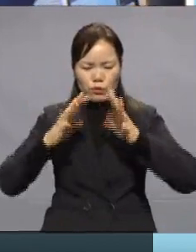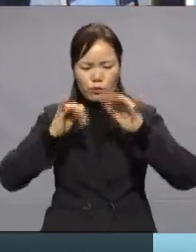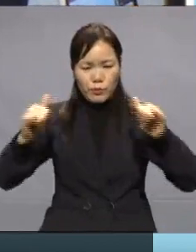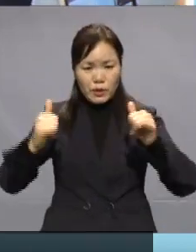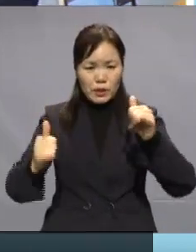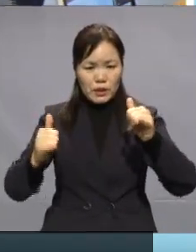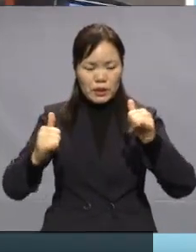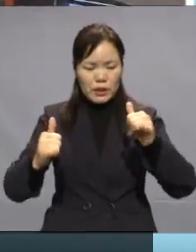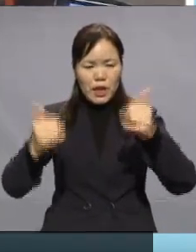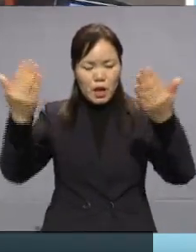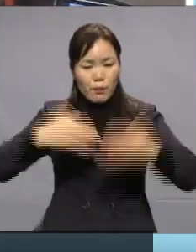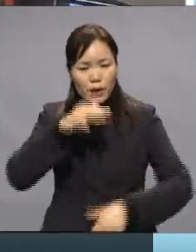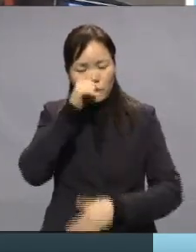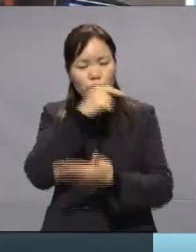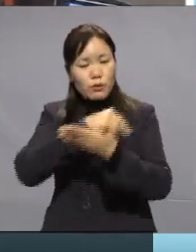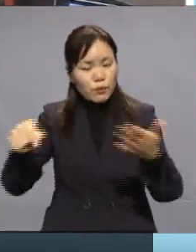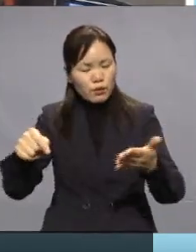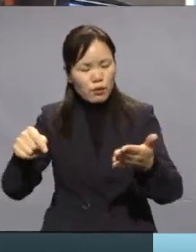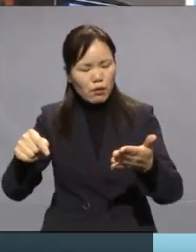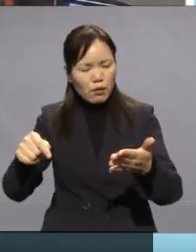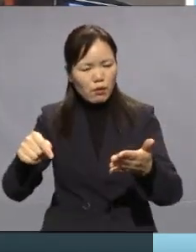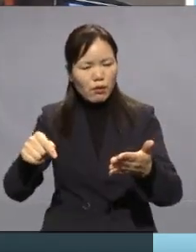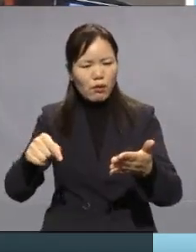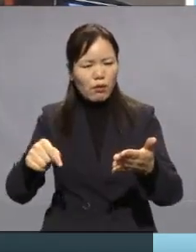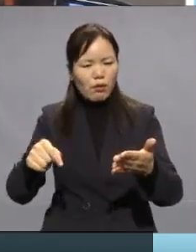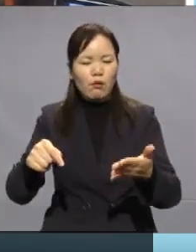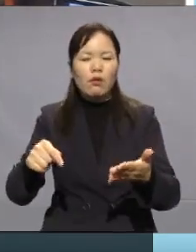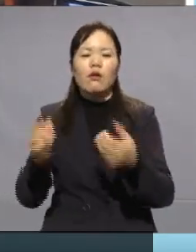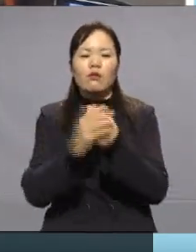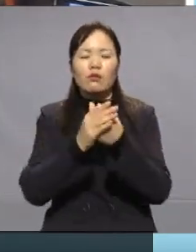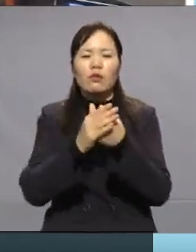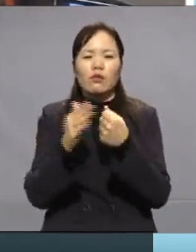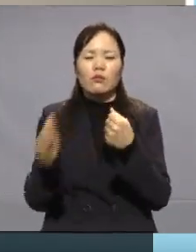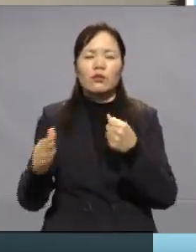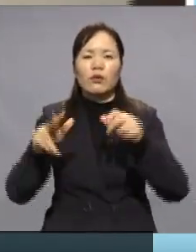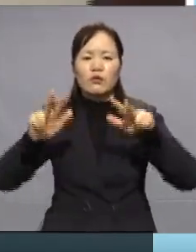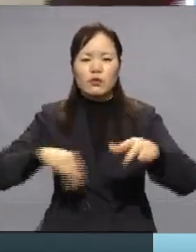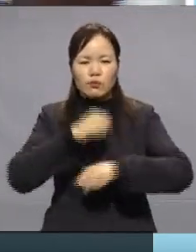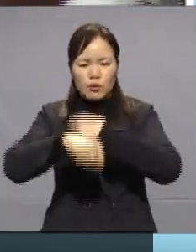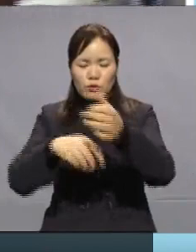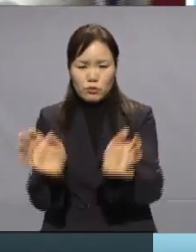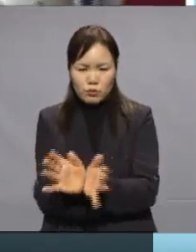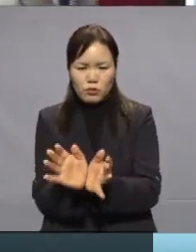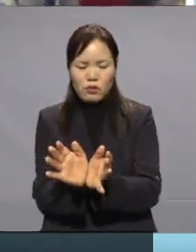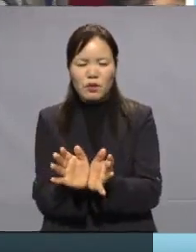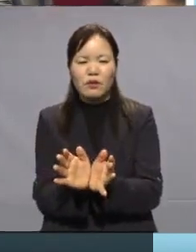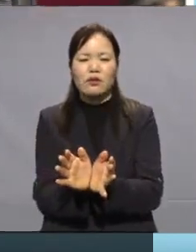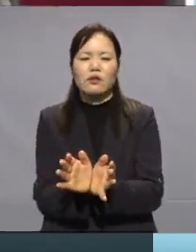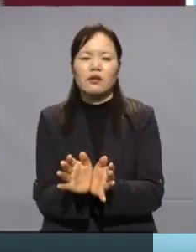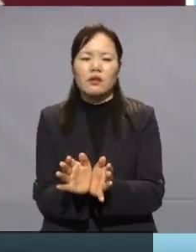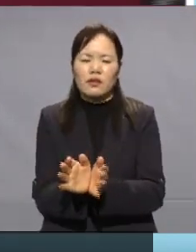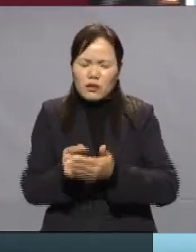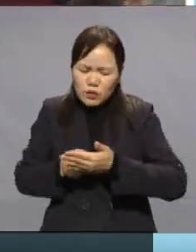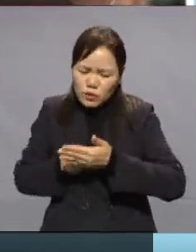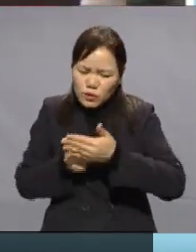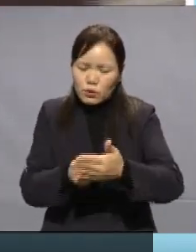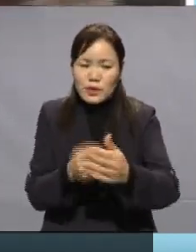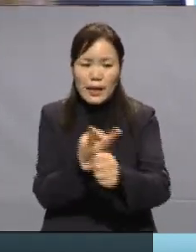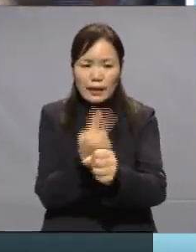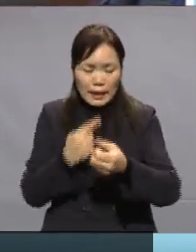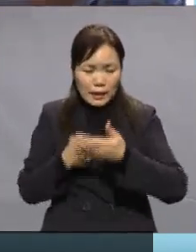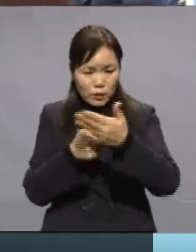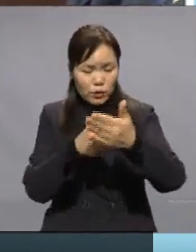있는 손실을 감안해야 하는 부분이 있기 때문에 뭐 그렇다고 해서 지금 현재 민주당이 밀어붙인이